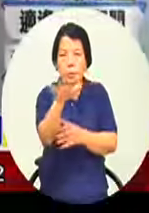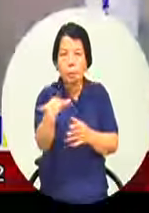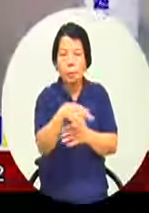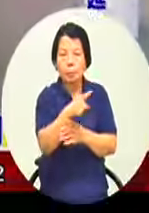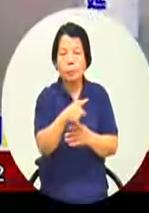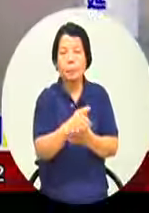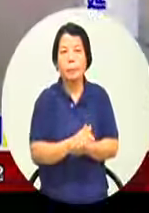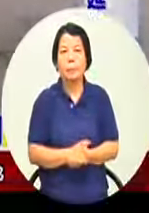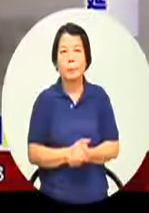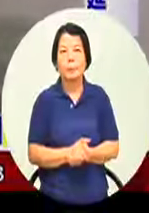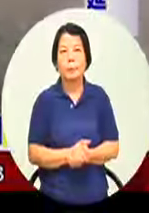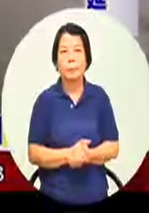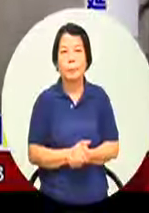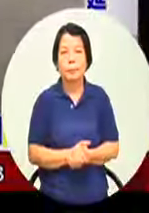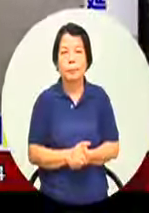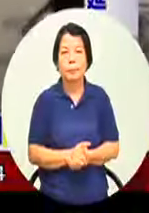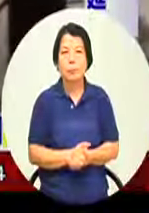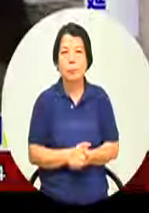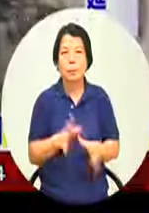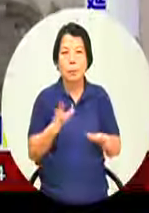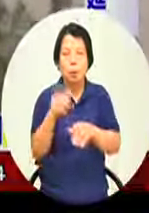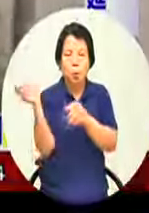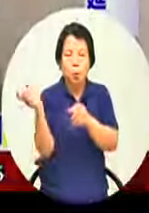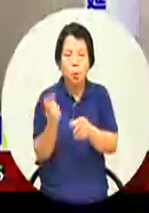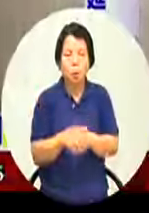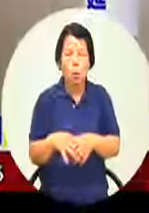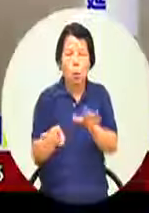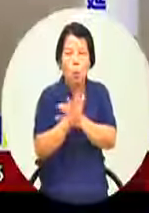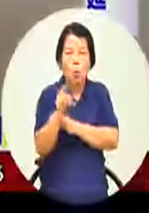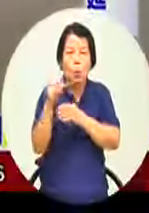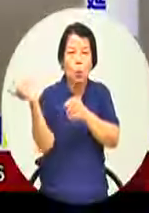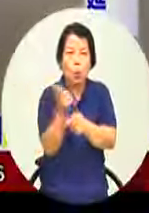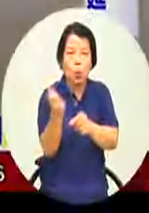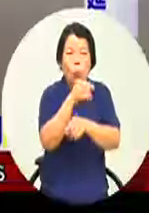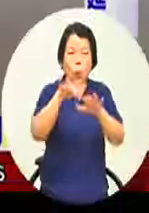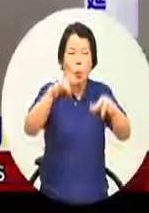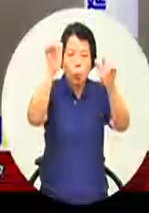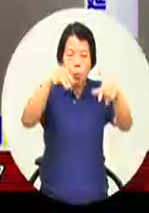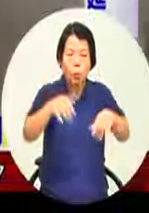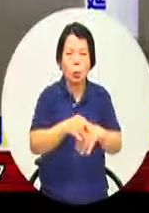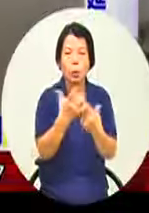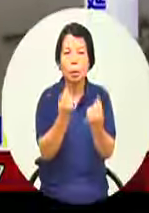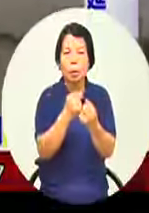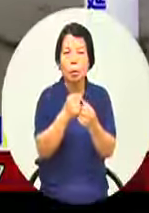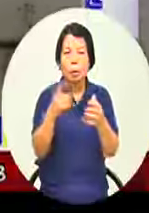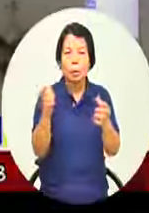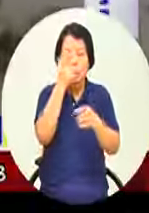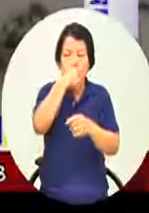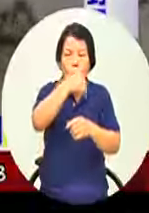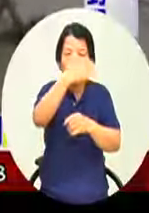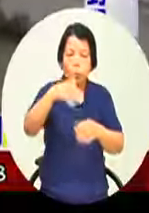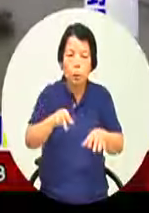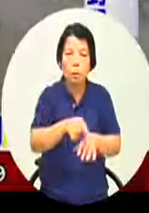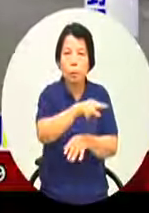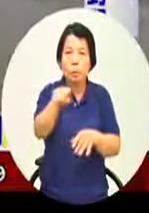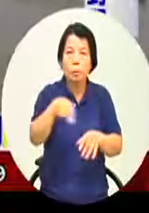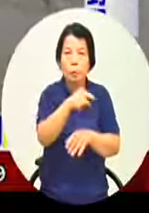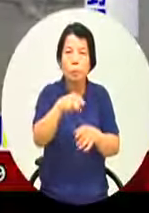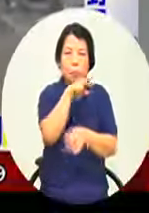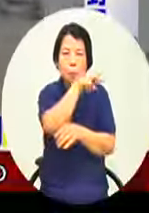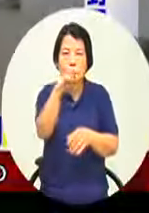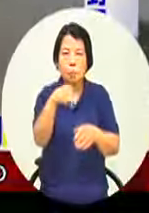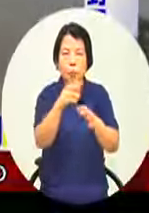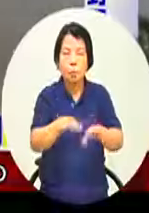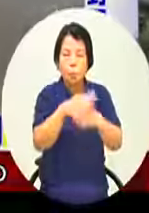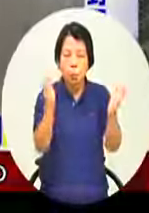宏。 木兰地台风带来狂风之外，同时也带来了暴雨，在凤山地区这里可以看到，